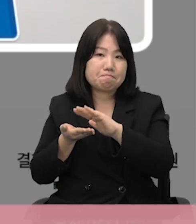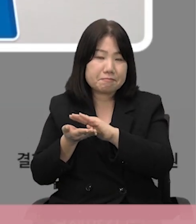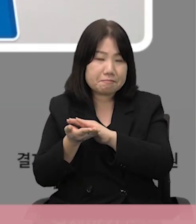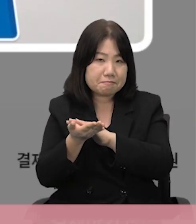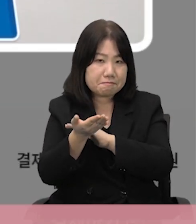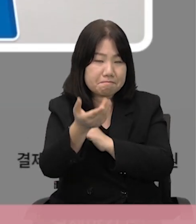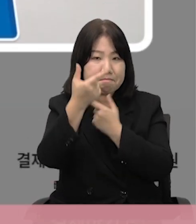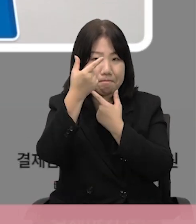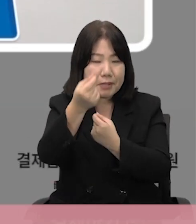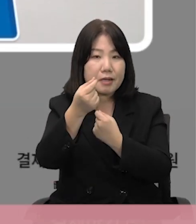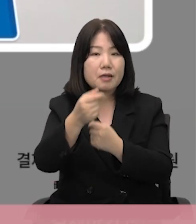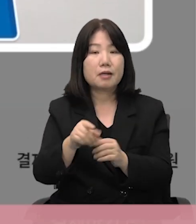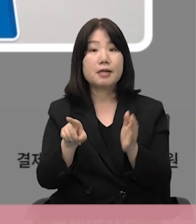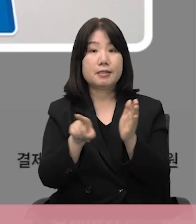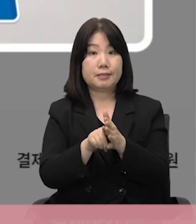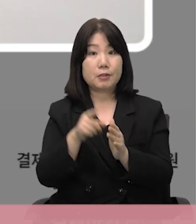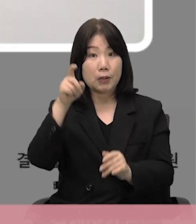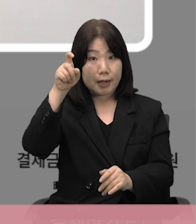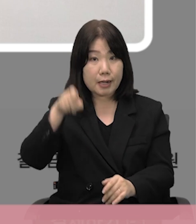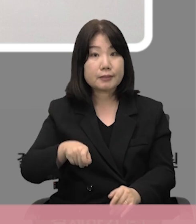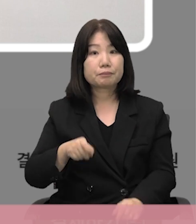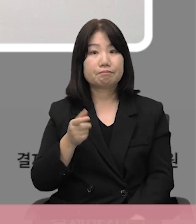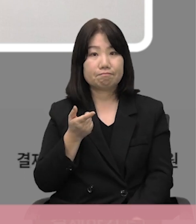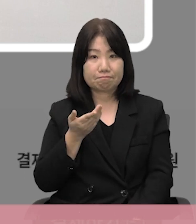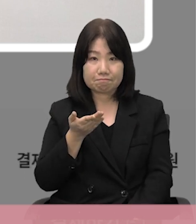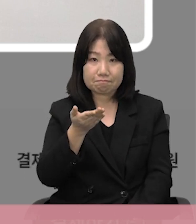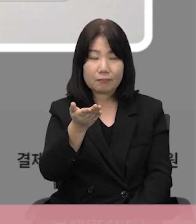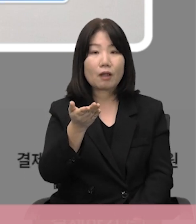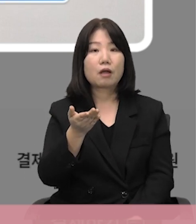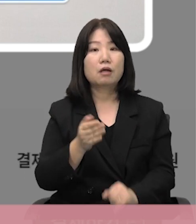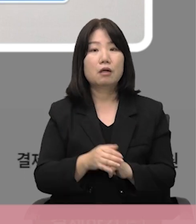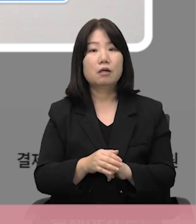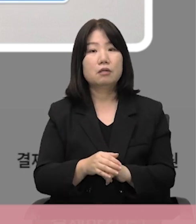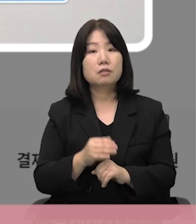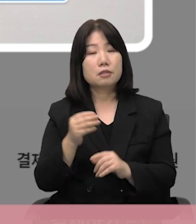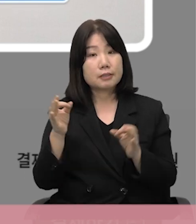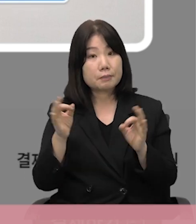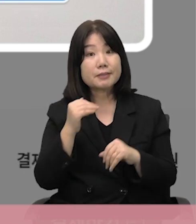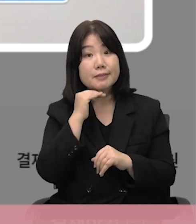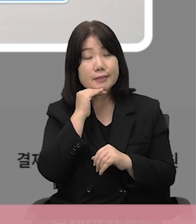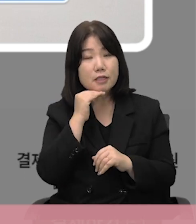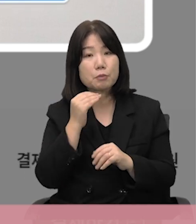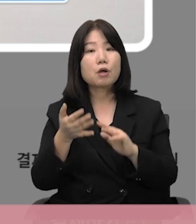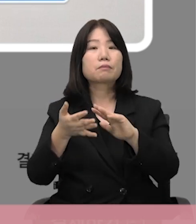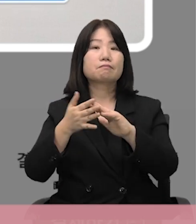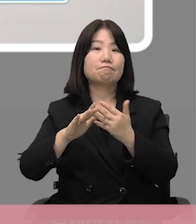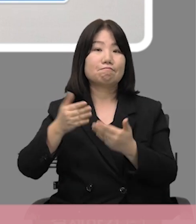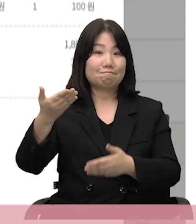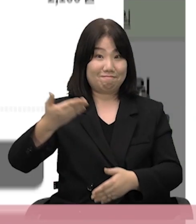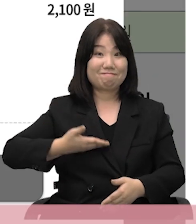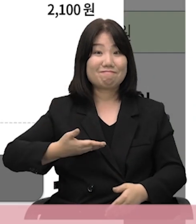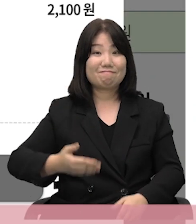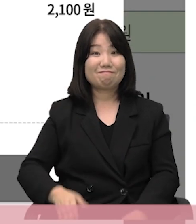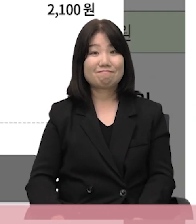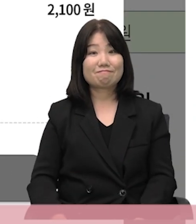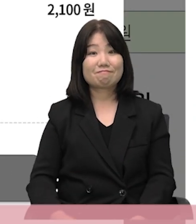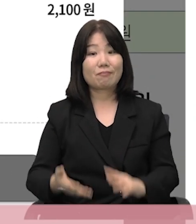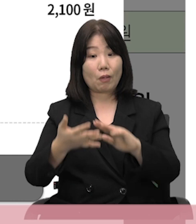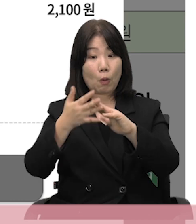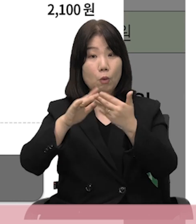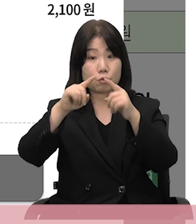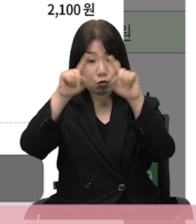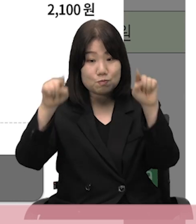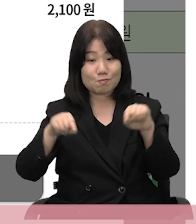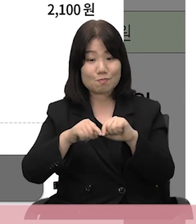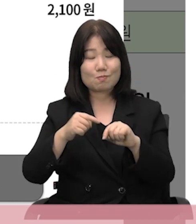네, 신용카드를 넣어 볼게요. 잠시 기다리면 종이로 된 영수증이 나오는 걸 확인할 수 있죠? 영수증으로 제가